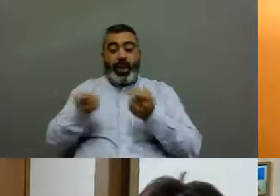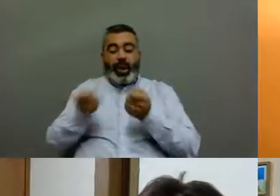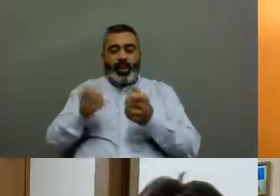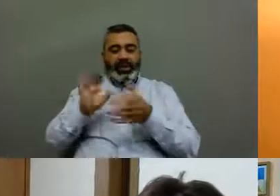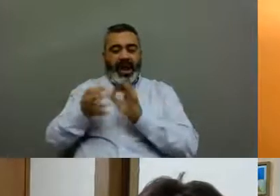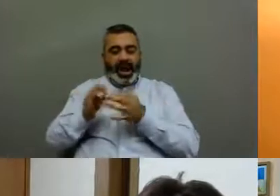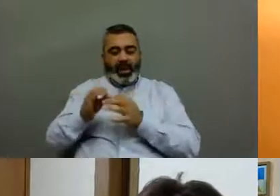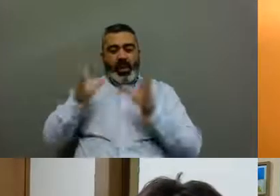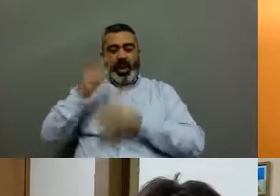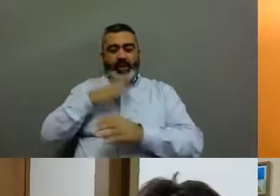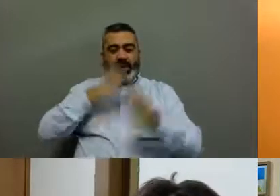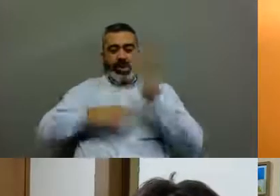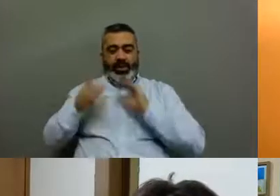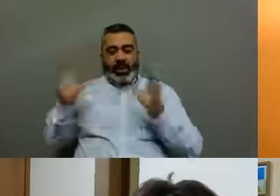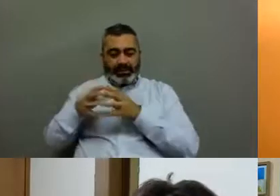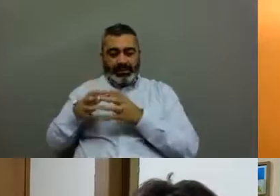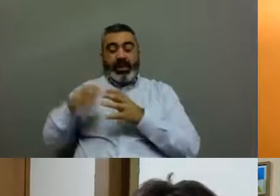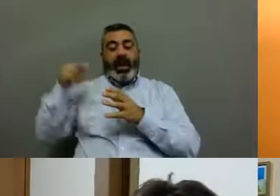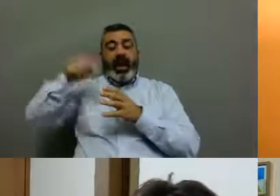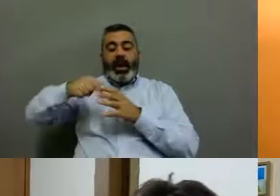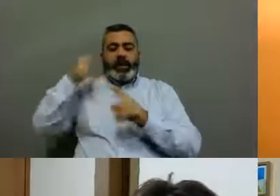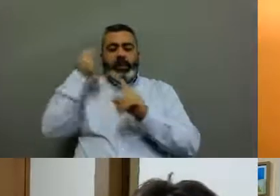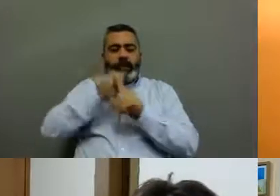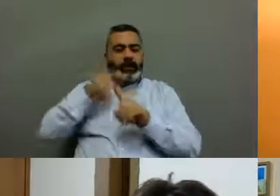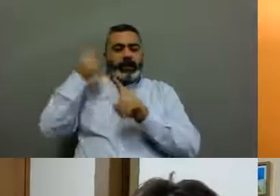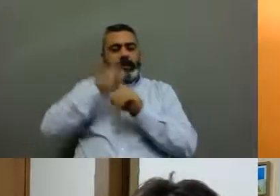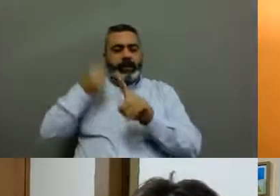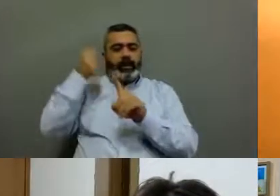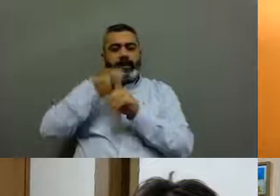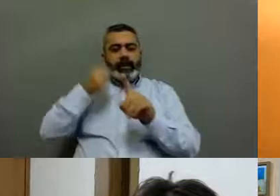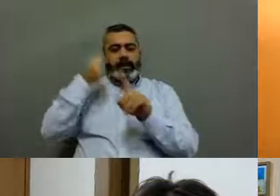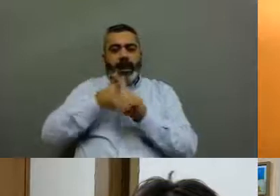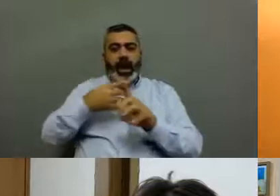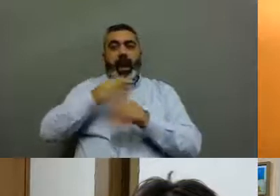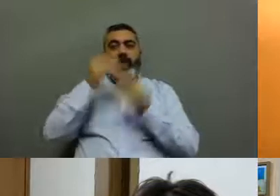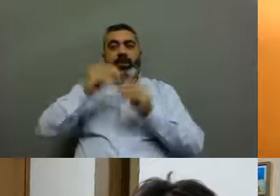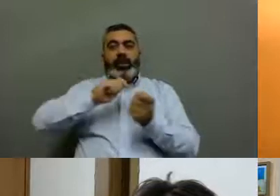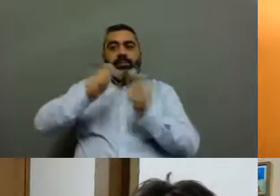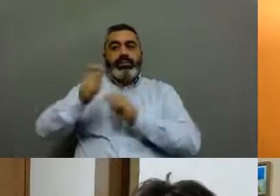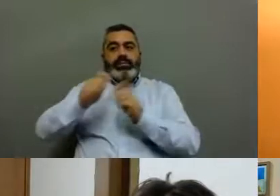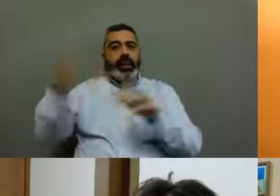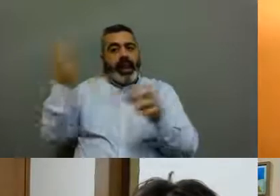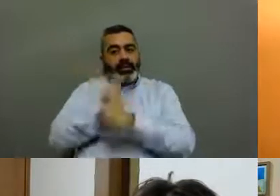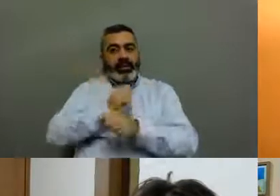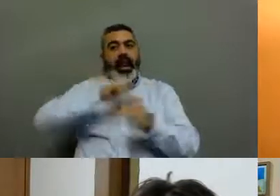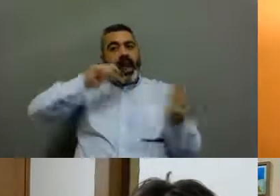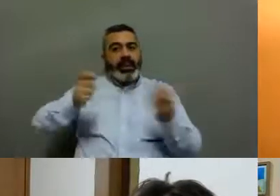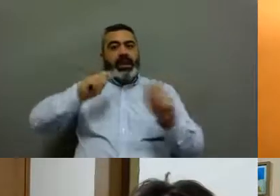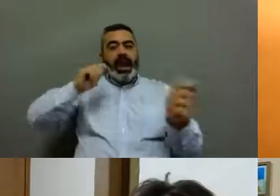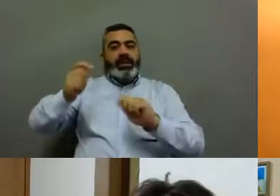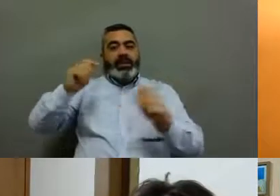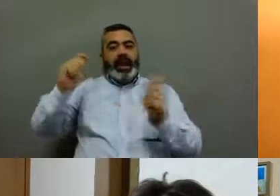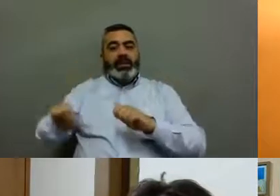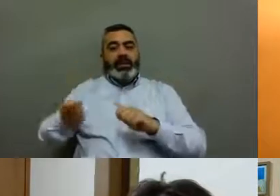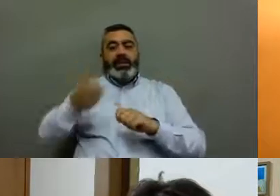με αναπηρία, πολλά πράγματα έχουν αλλάξει και πολλά πράγματα προσπαθούμε ακόμη να αλλάξουμε,